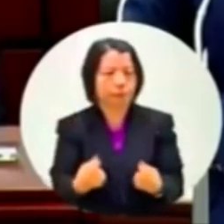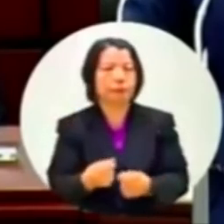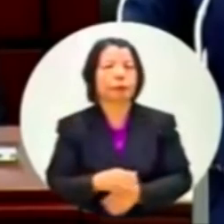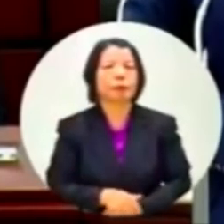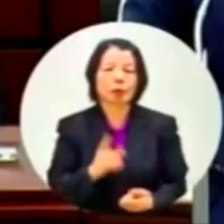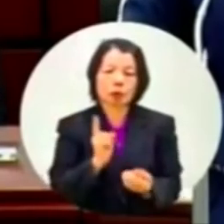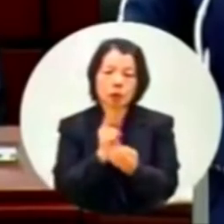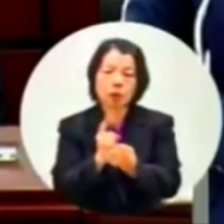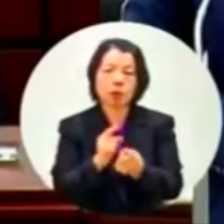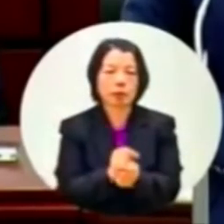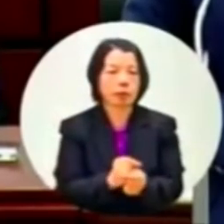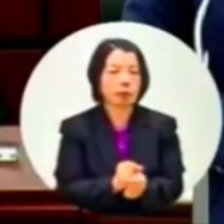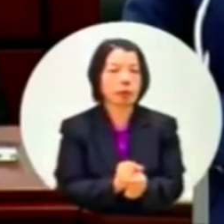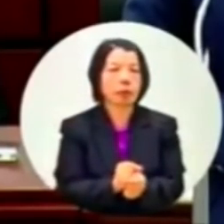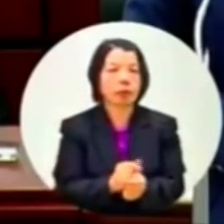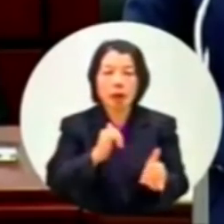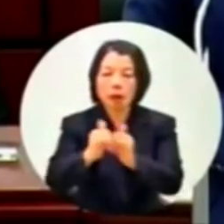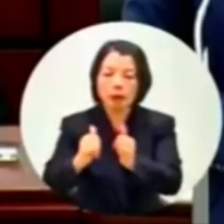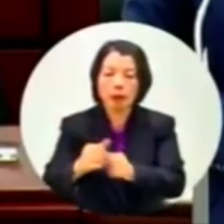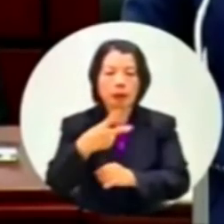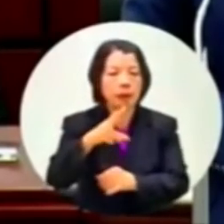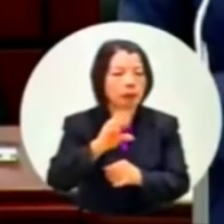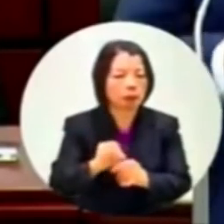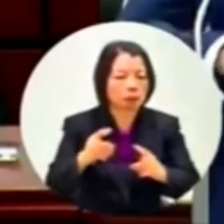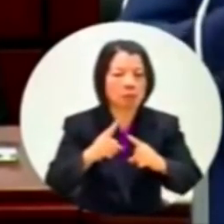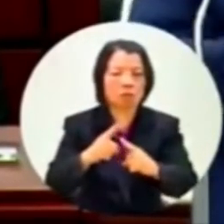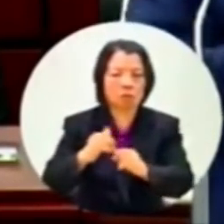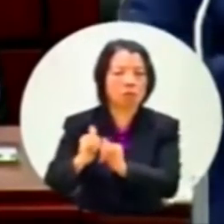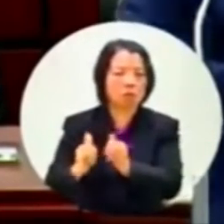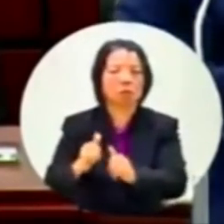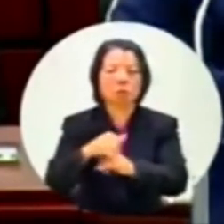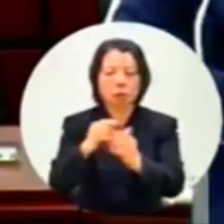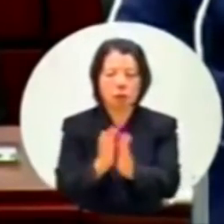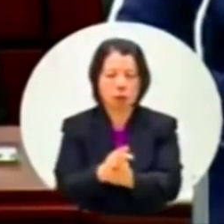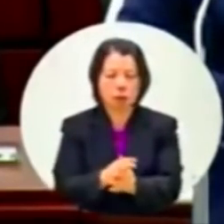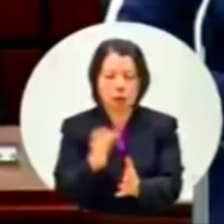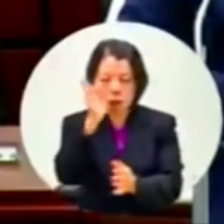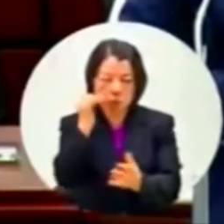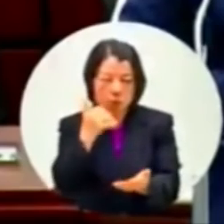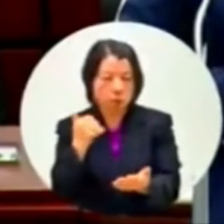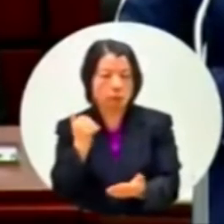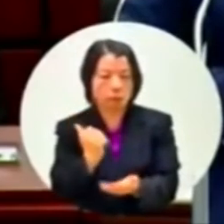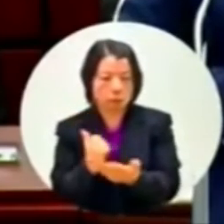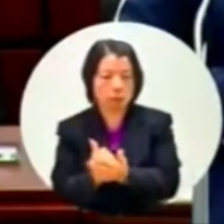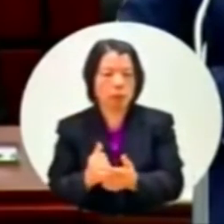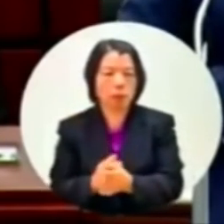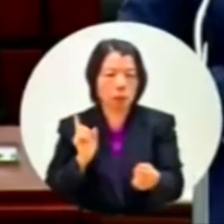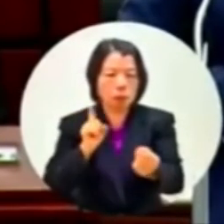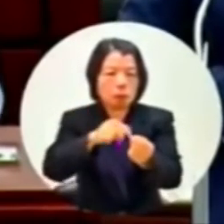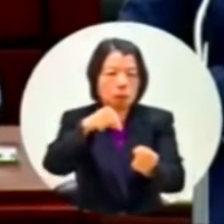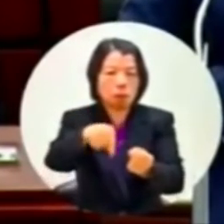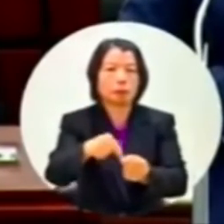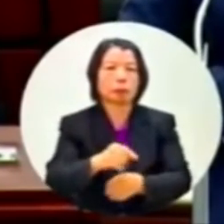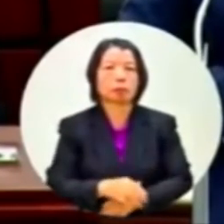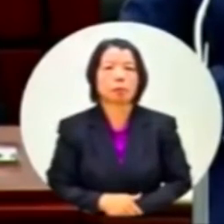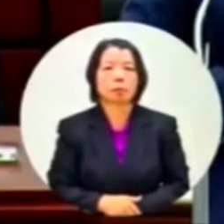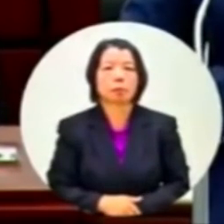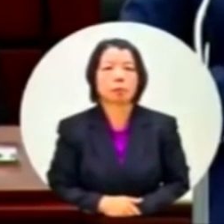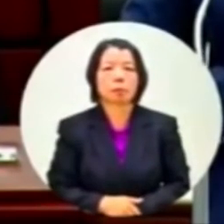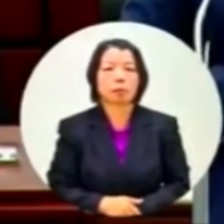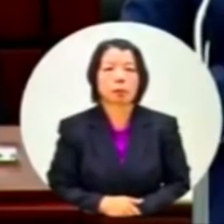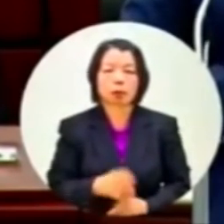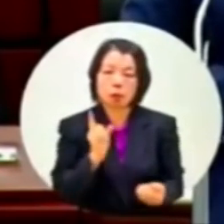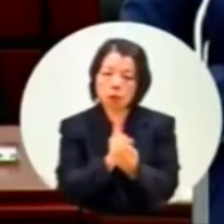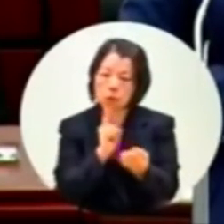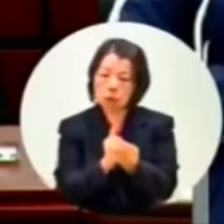两万个居民找到更好的未来。那 所以市长是认同的， 全力以赴， 哎， 市政府也感受到。你对